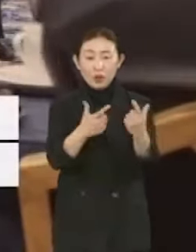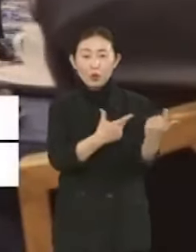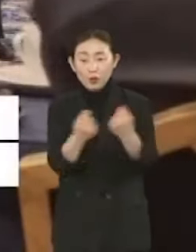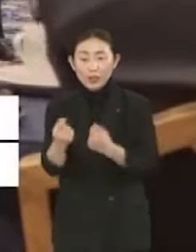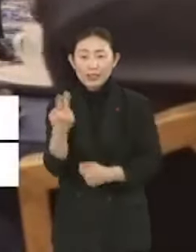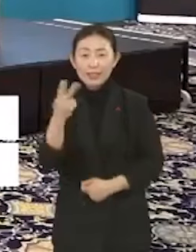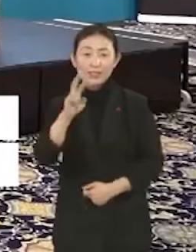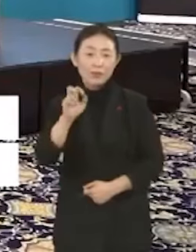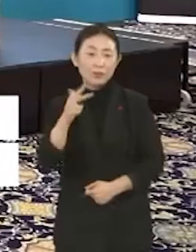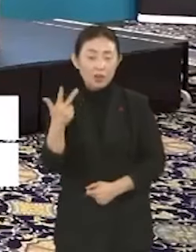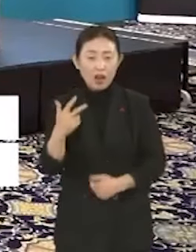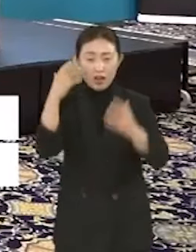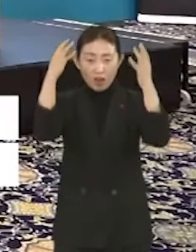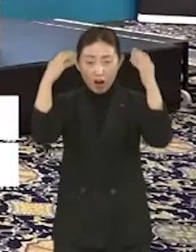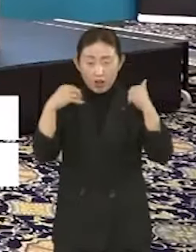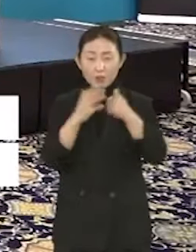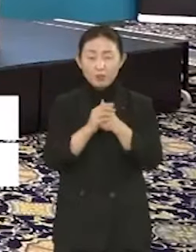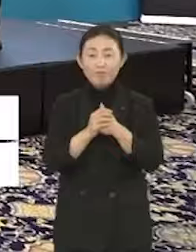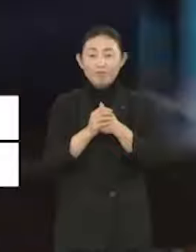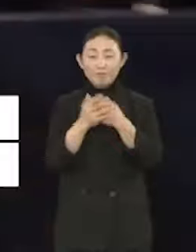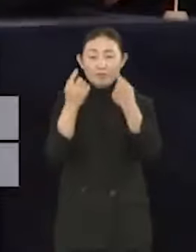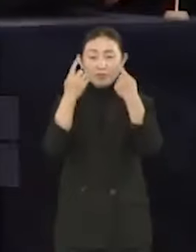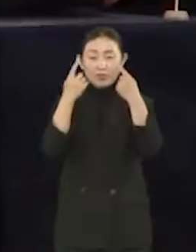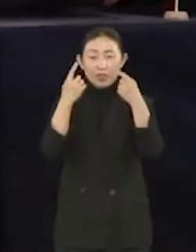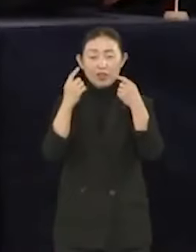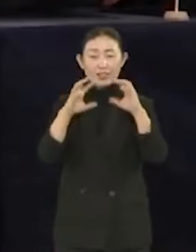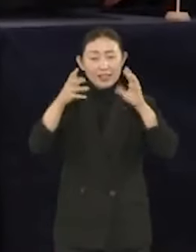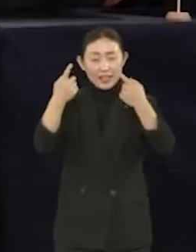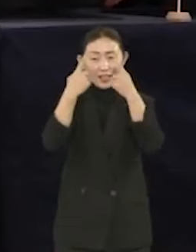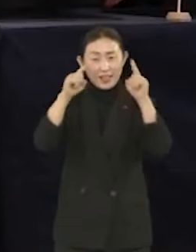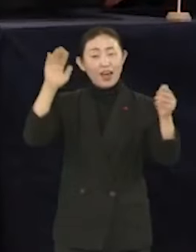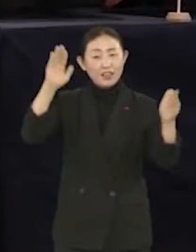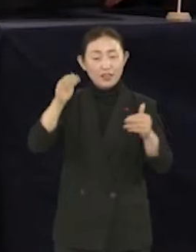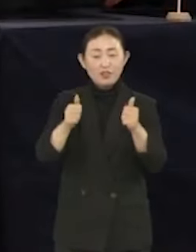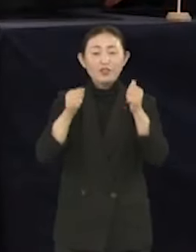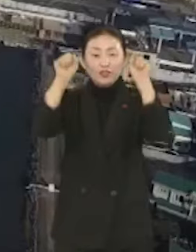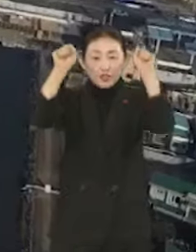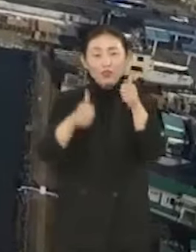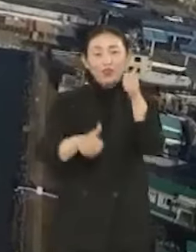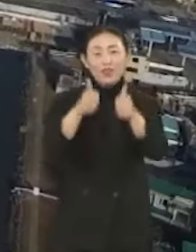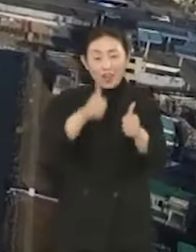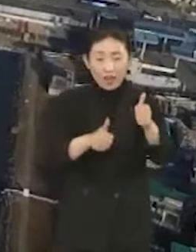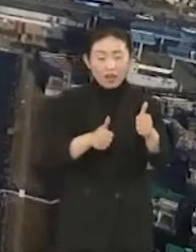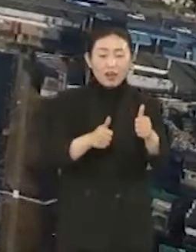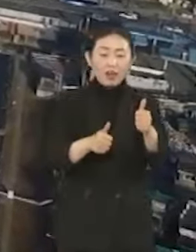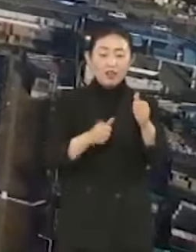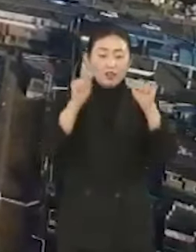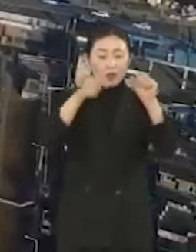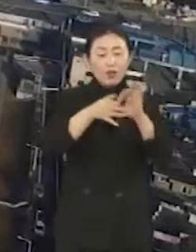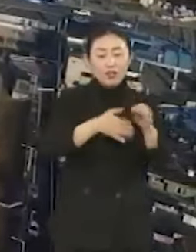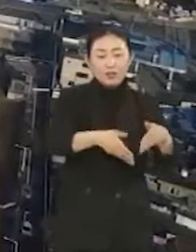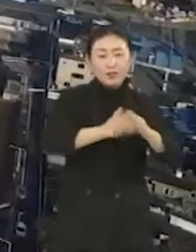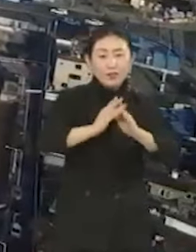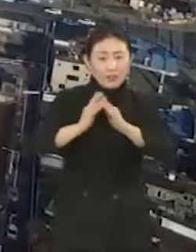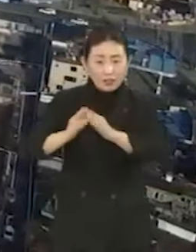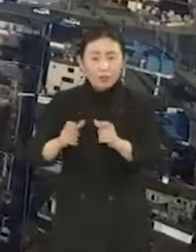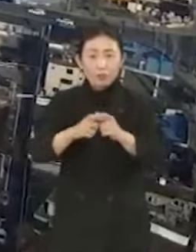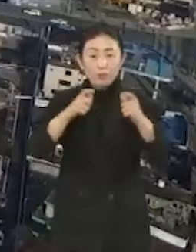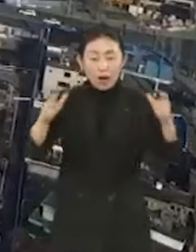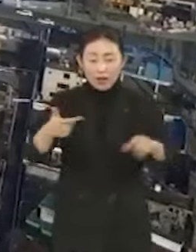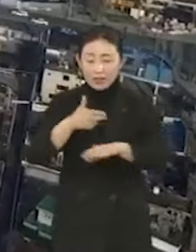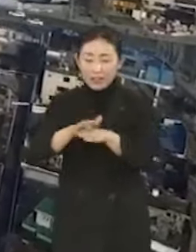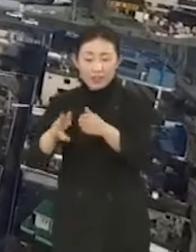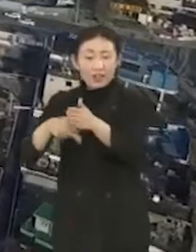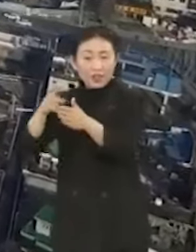유치한 2027년 하계 유니버시아드 경기대회 성공 개최를 위한 인프라 구축과 판교 테크노밸리처럼 대전역 주변을